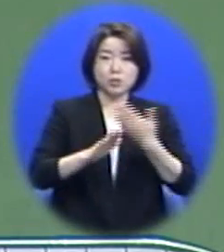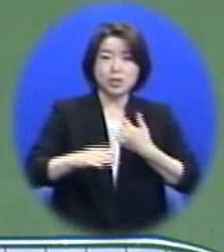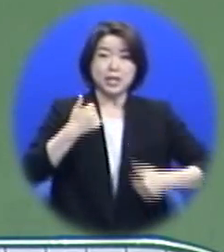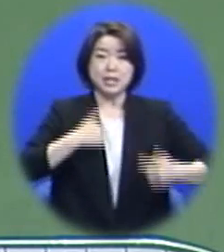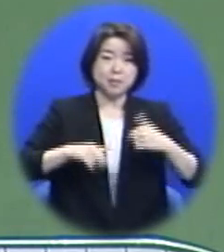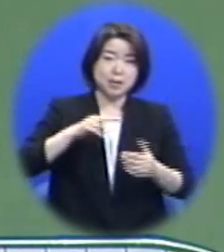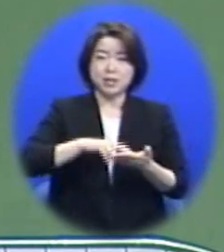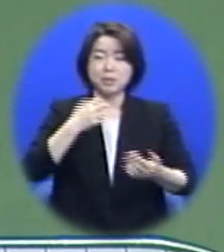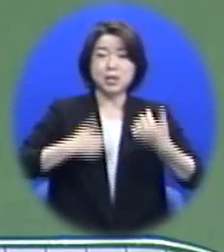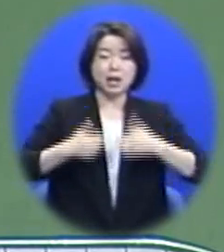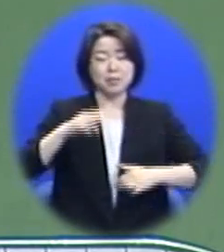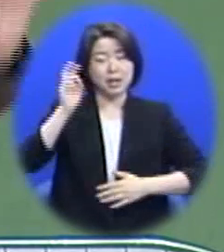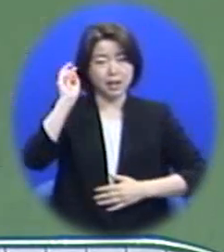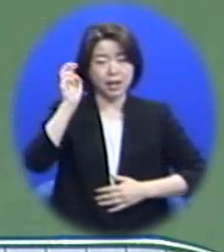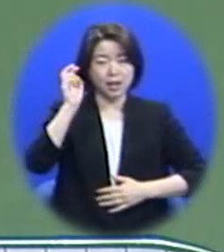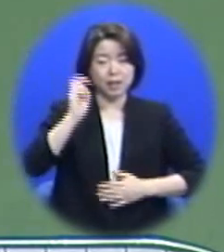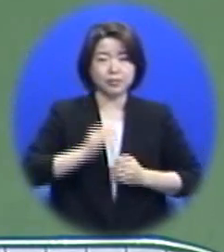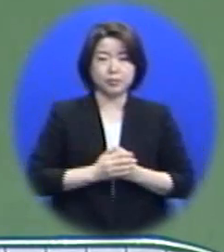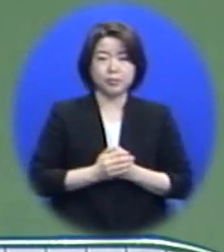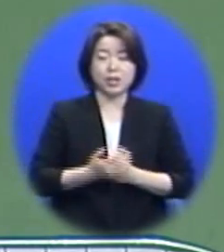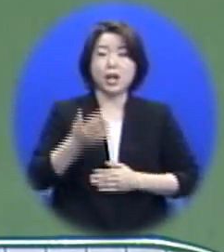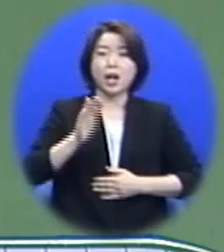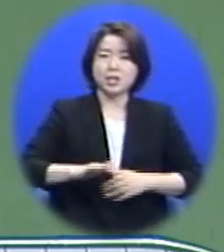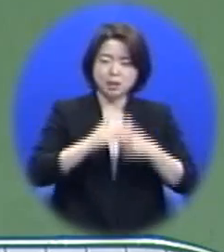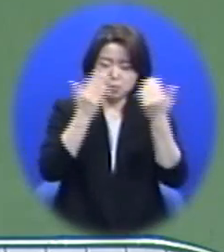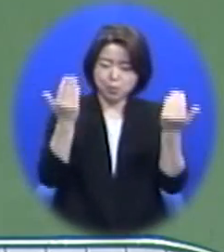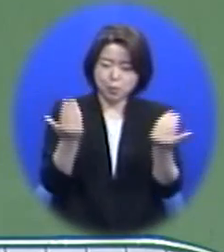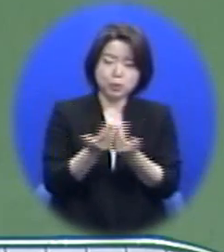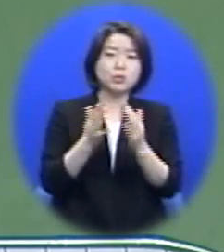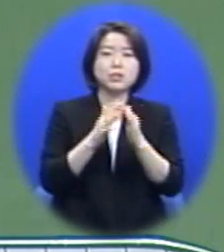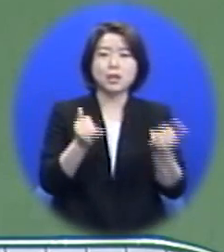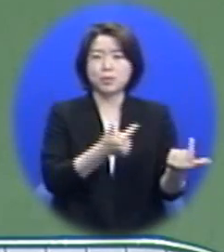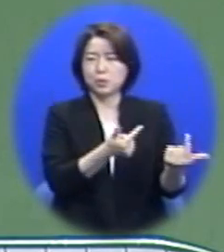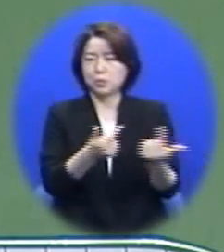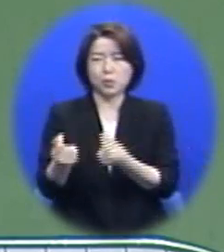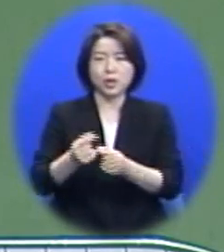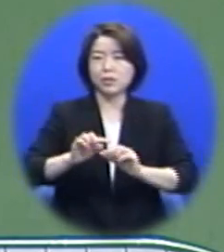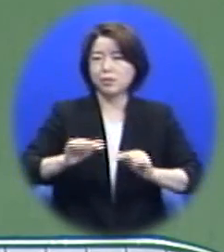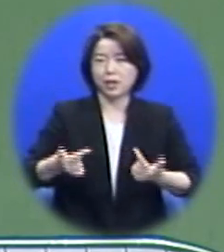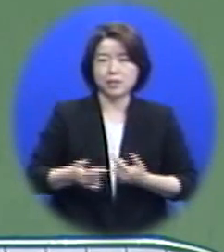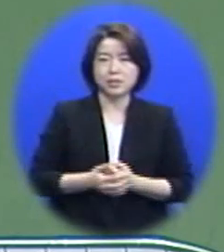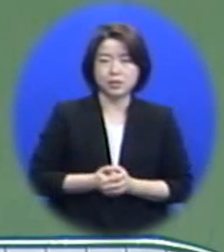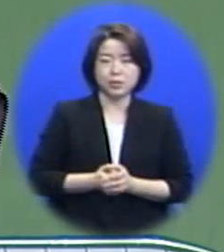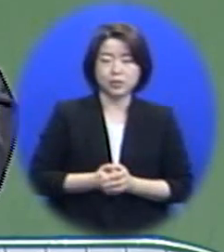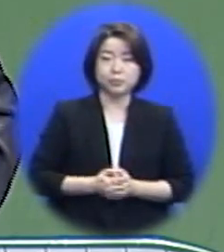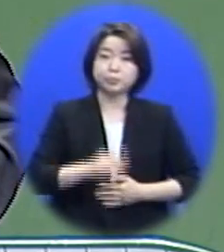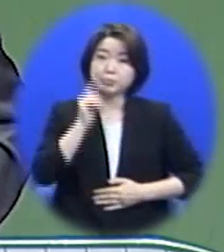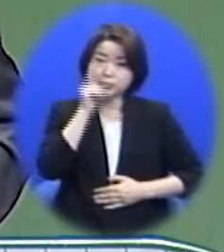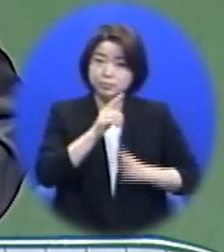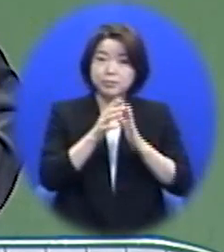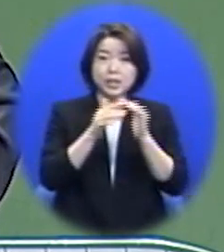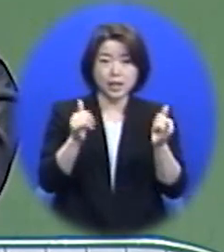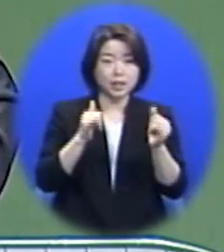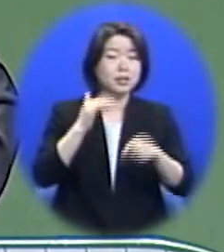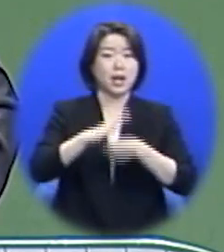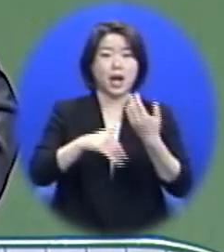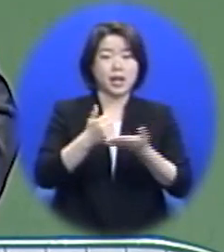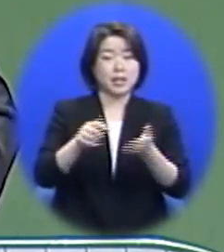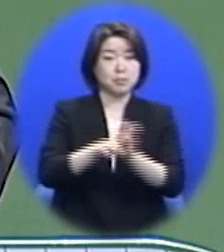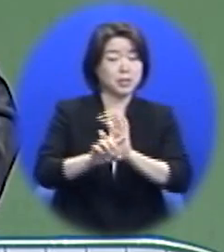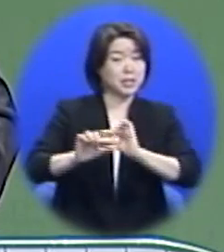되겠죠 모든 사람이 그런 건 아닙니다 악인들은 하나님을 믿지